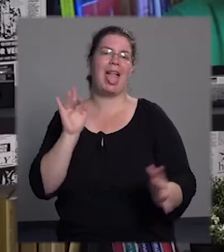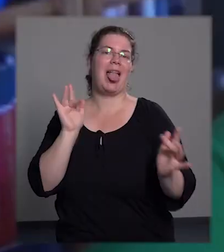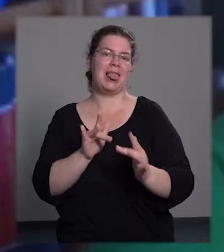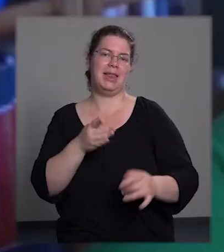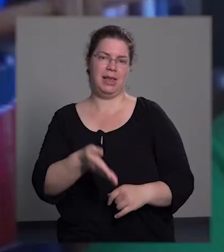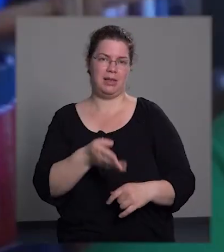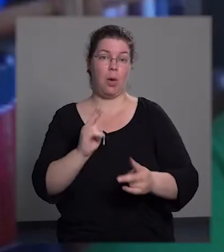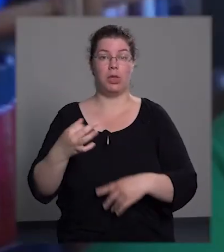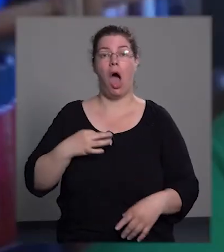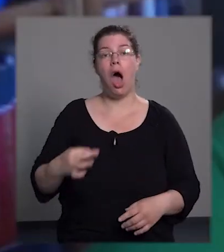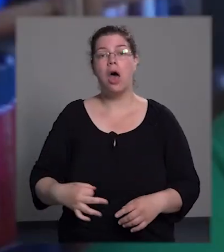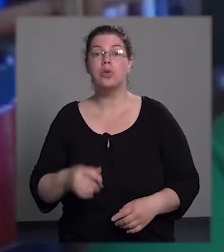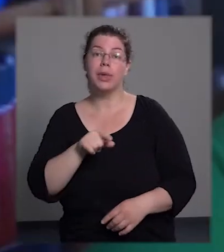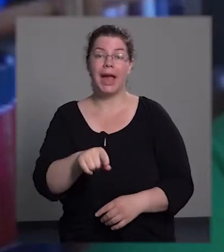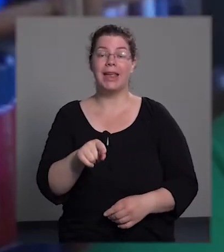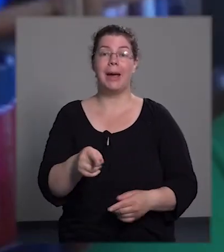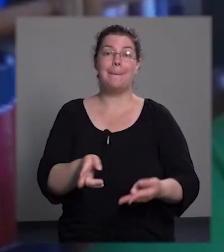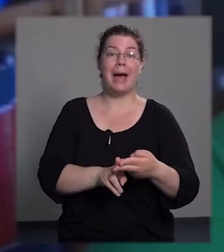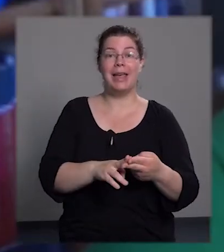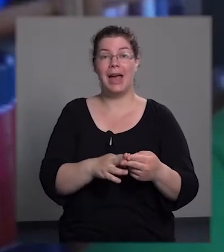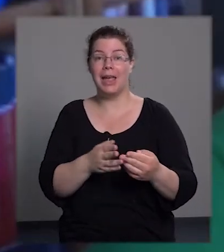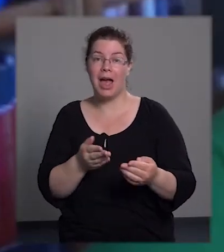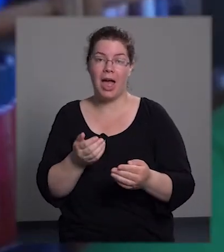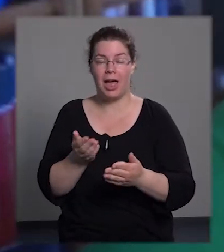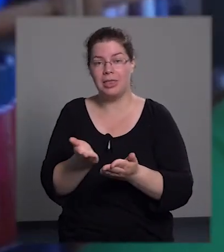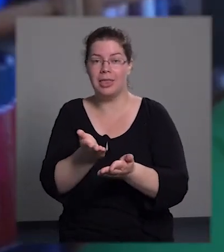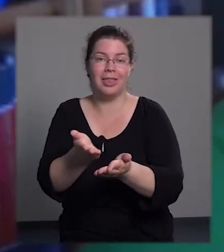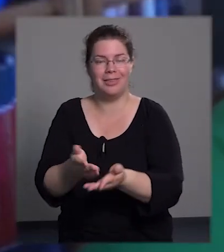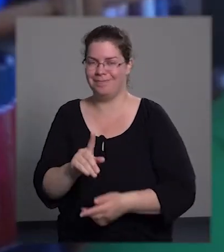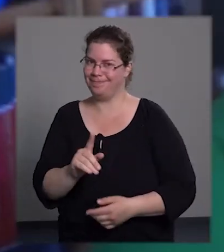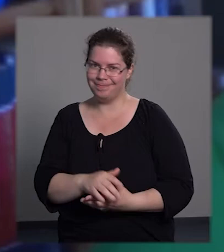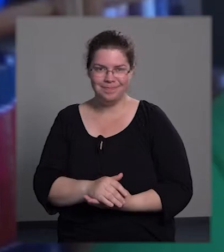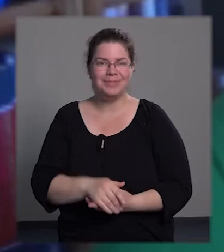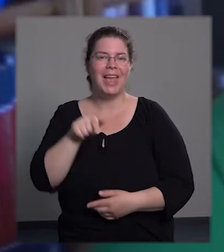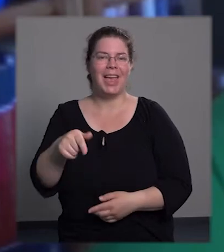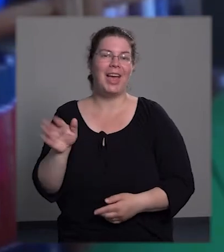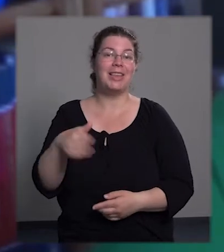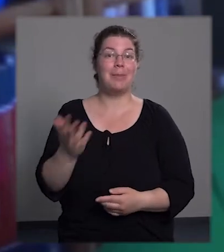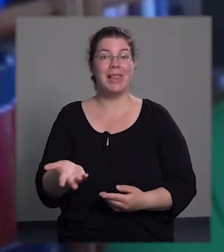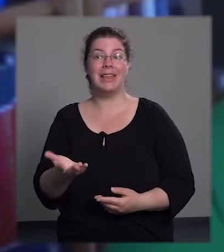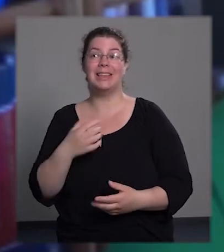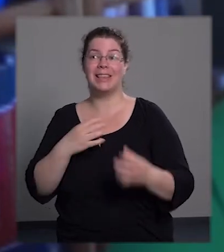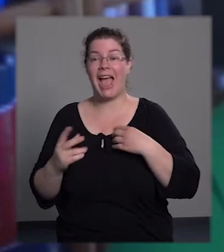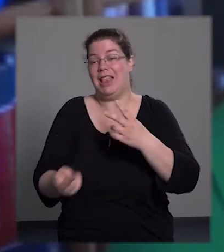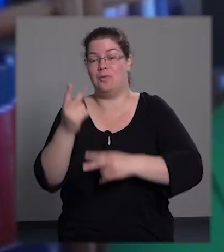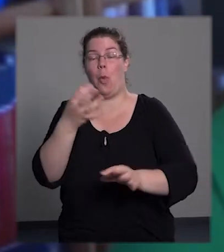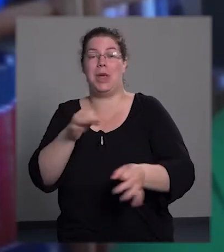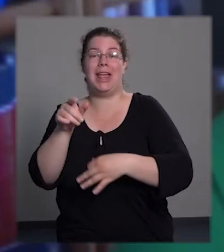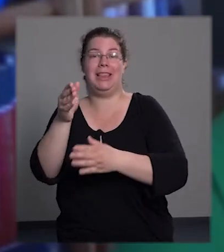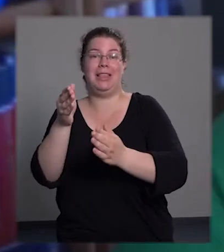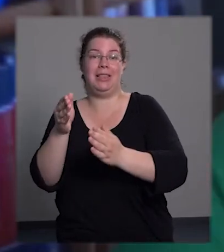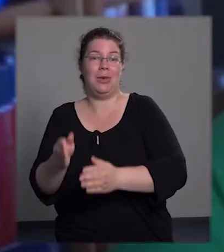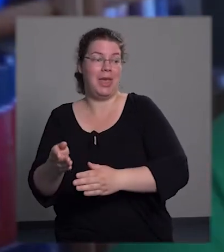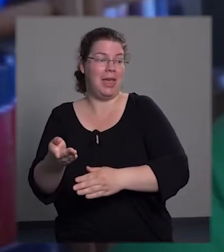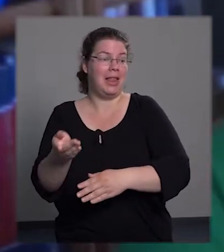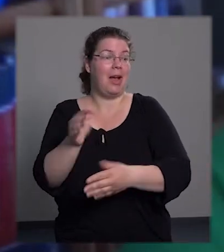az asszonykájának a pályáját egy gyengesse, úgyhogy ez egy érdekes felállás volt, hogy a Nemzeti Színház főrendezőjének a felesége a Hangliban énekel